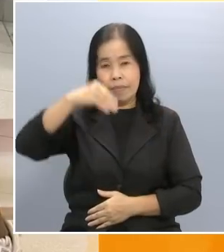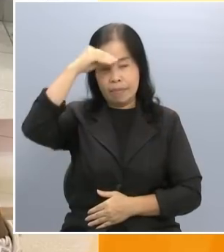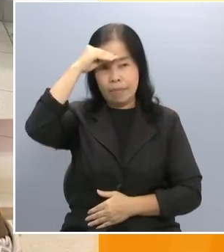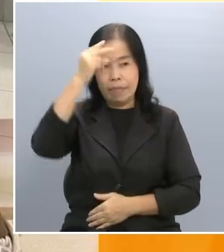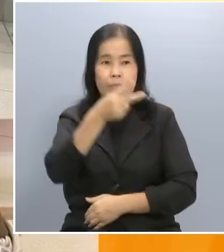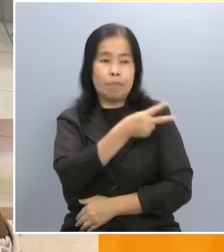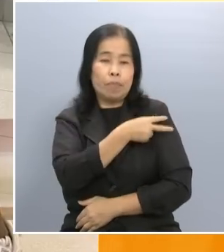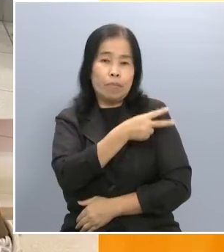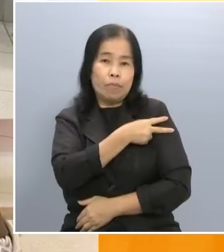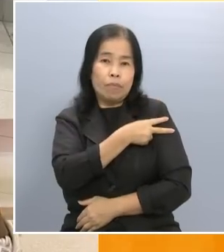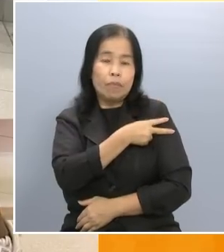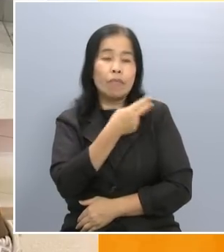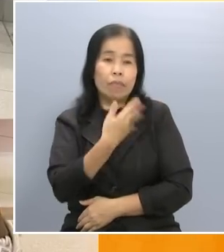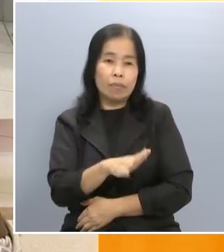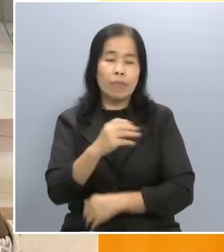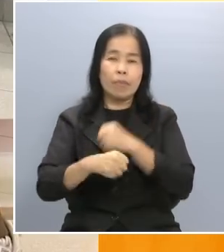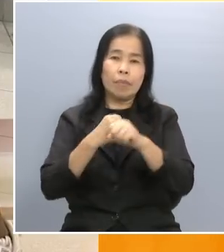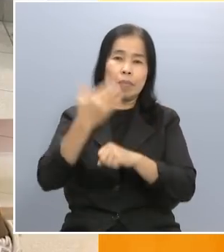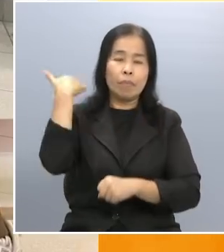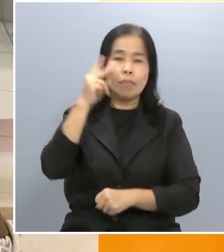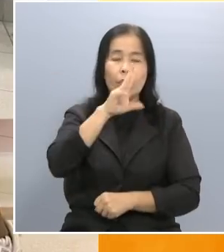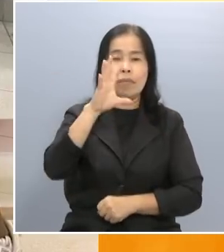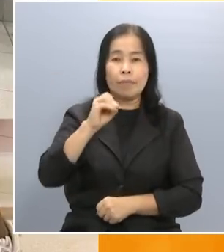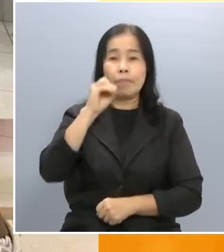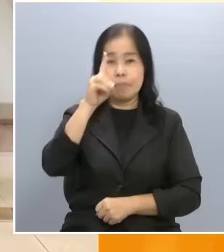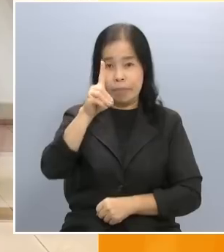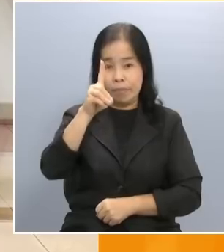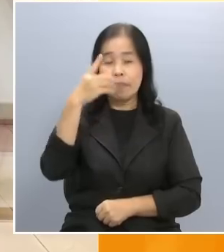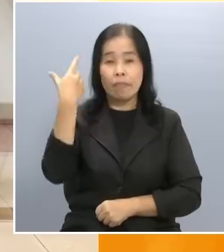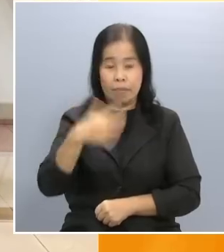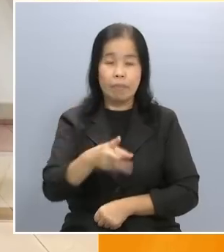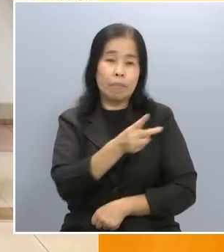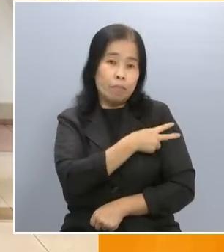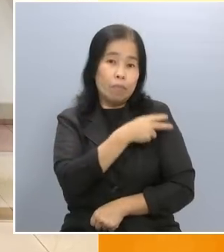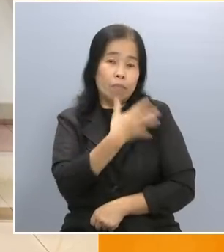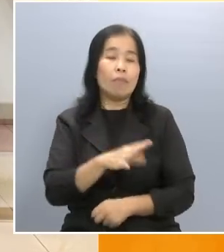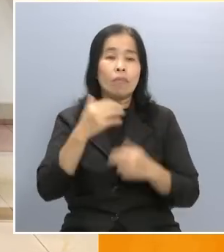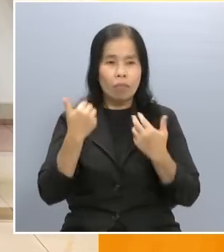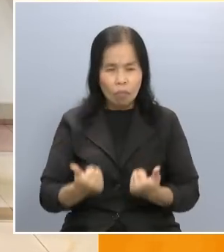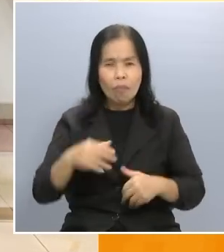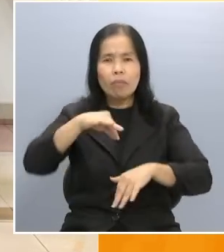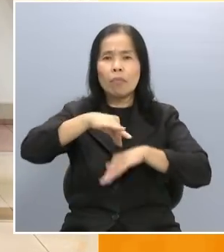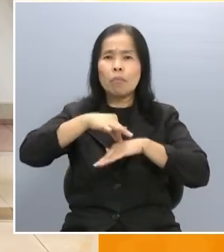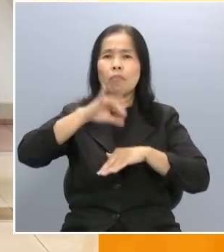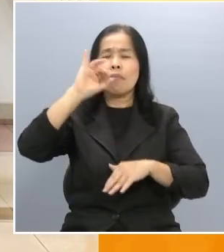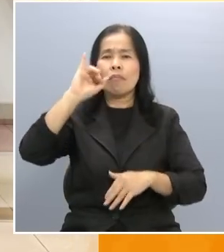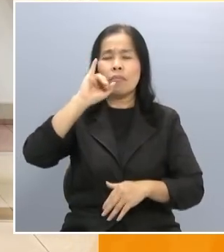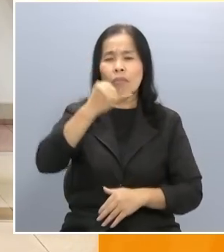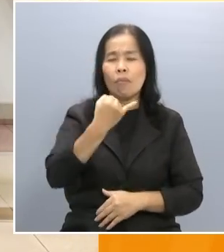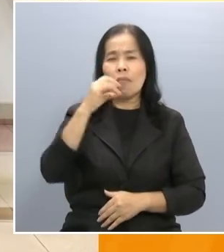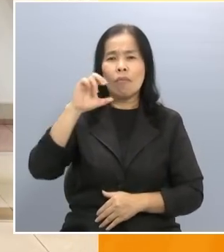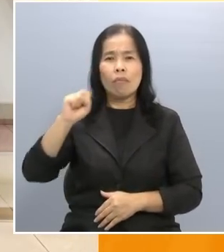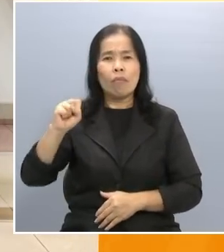โทแล้วนะคะจบปโทตั้งแต่ปี 51นะคะแต่ตอนนี้ก็ยังเป็นจ่าสิบตำรวจเลยบอกว่าหมด